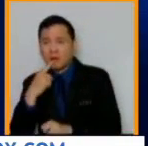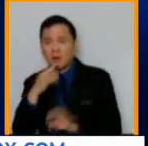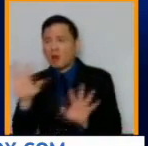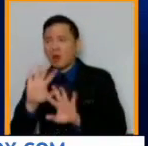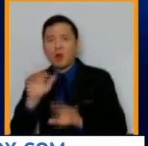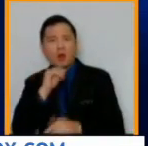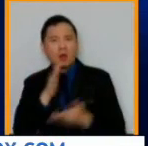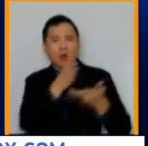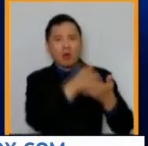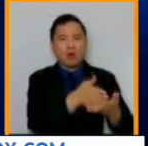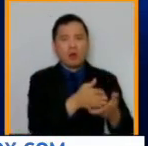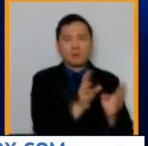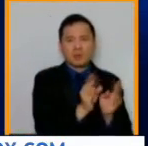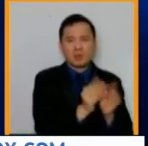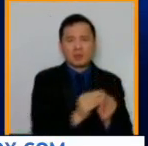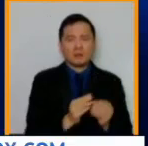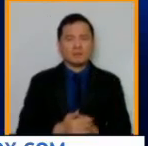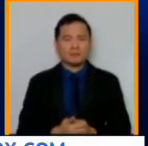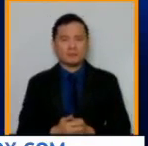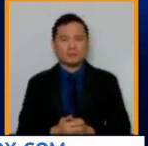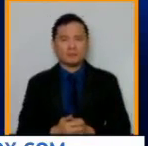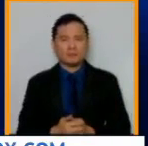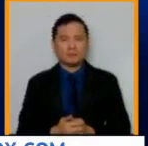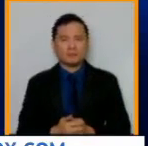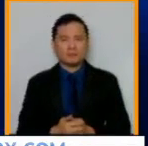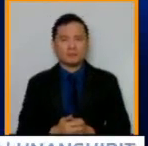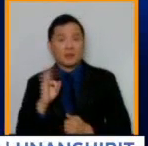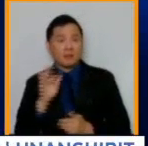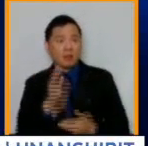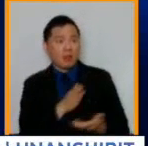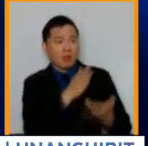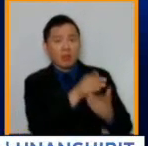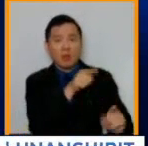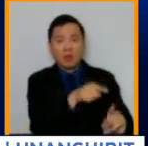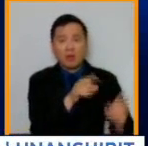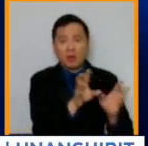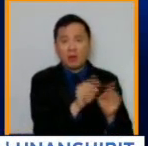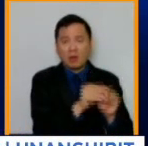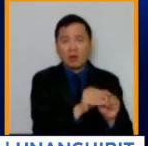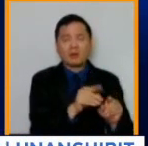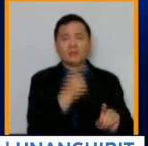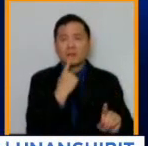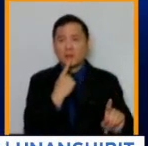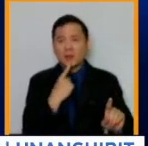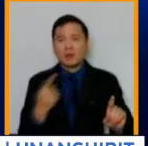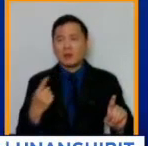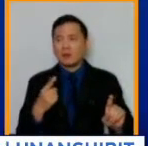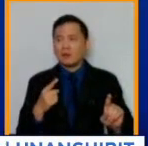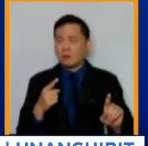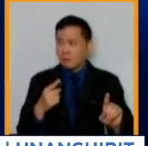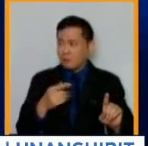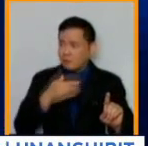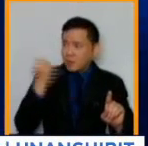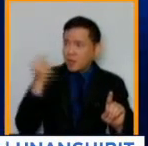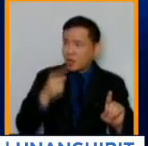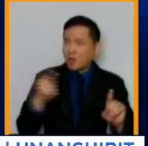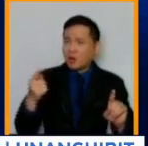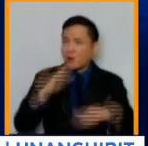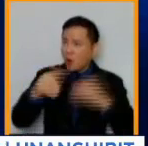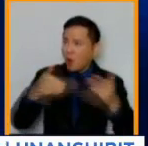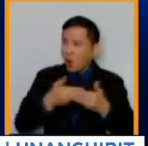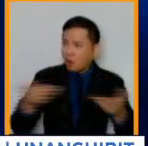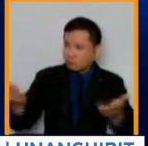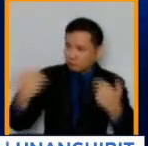ang kanyang appointees na dumalo sa pagdinig sa kabila ng panawagan ng publiko at Senado para lumabas ang katotohanan. Ayon sa report,